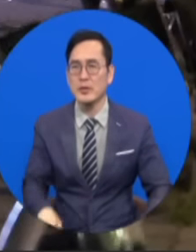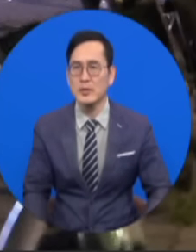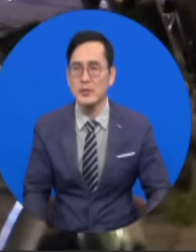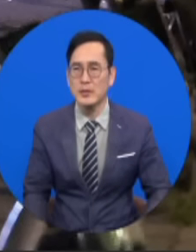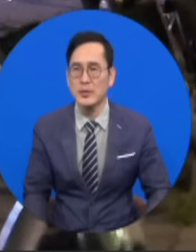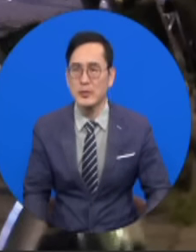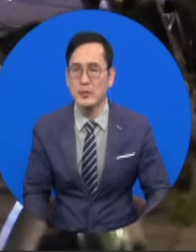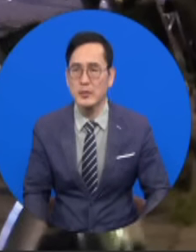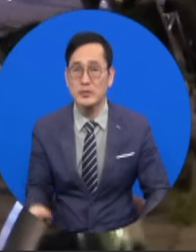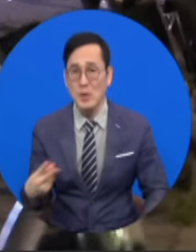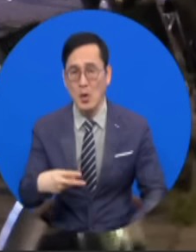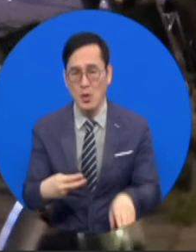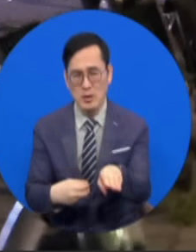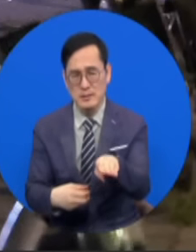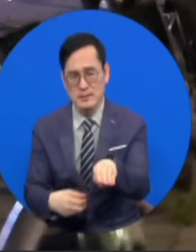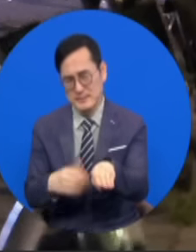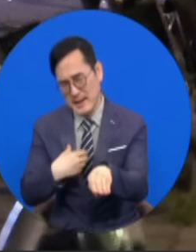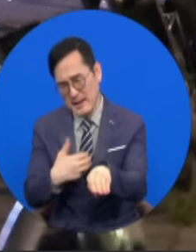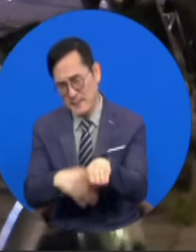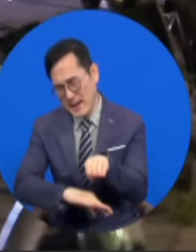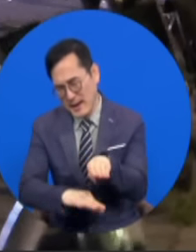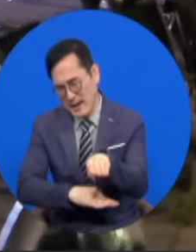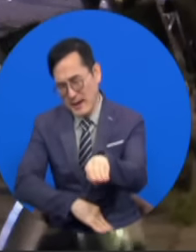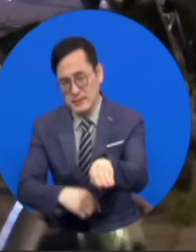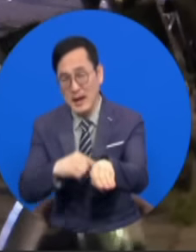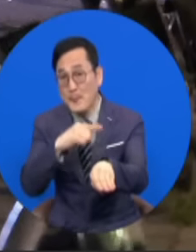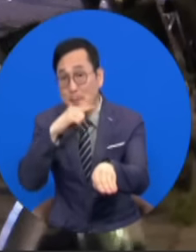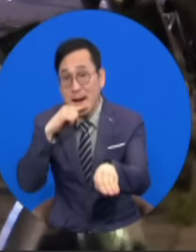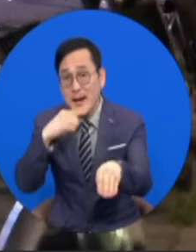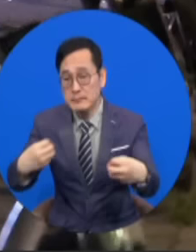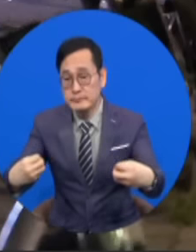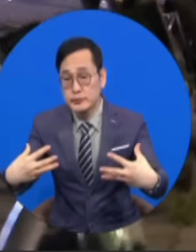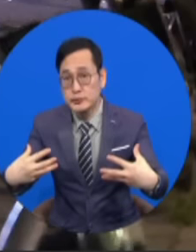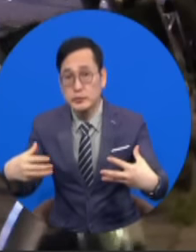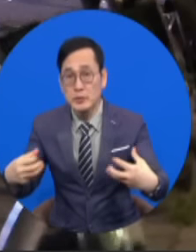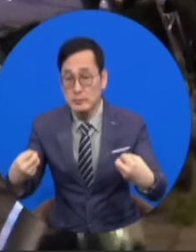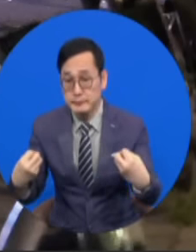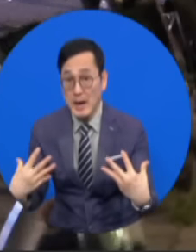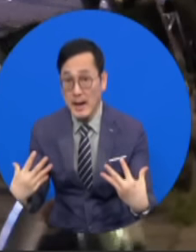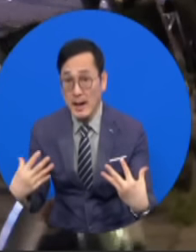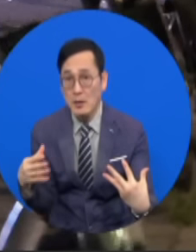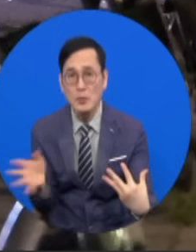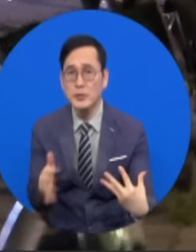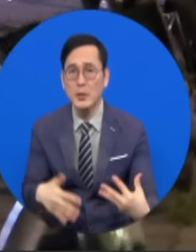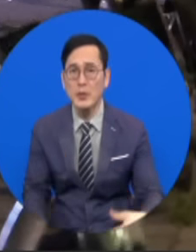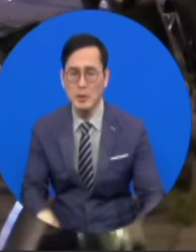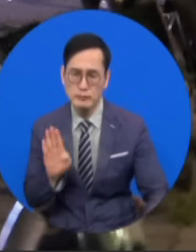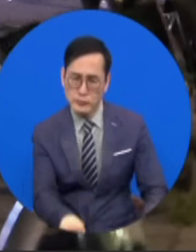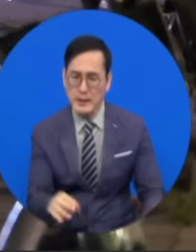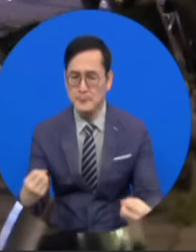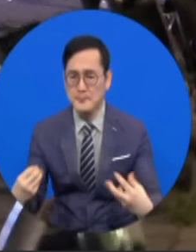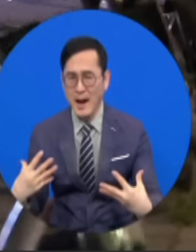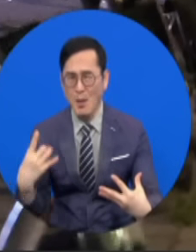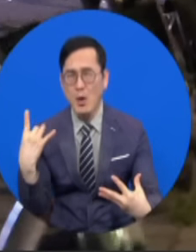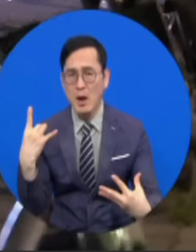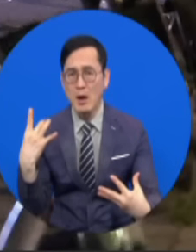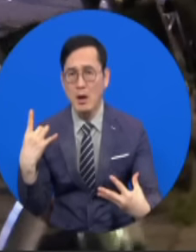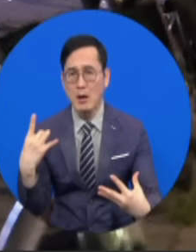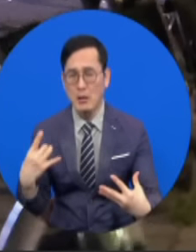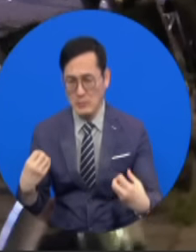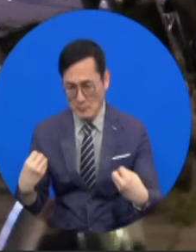주장하는 그 구간 내내 점등이 되지 않았다는 거예요 그리고 사고 기록 장치 EDR 경찰이 확인해 본 결과 브레이크